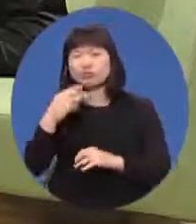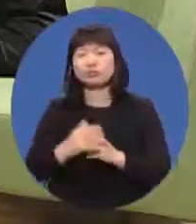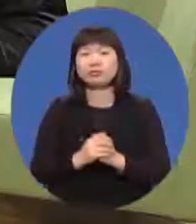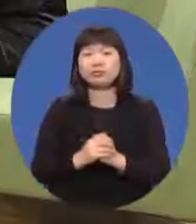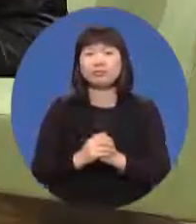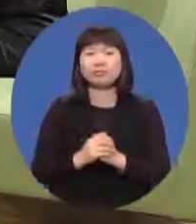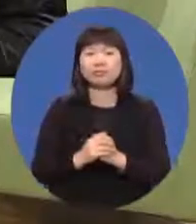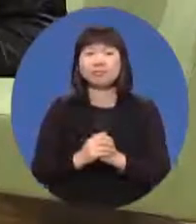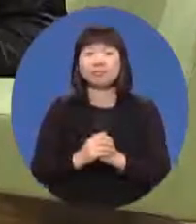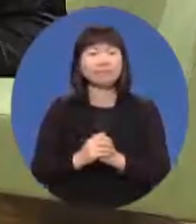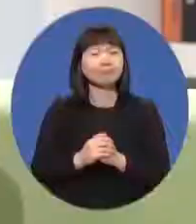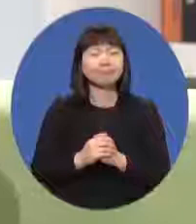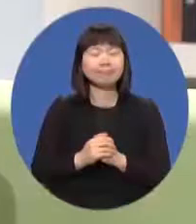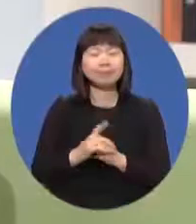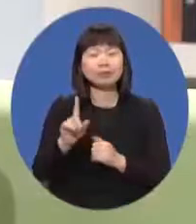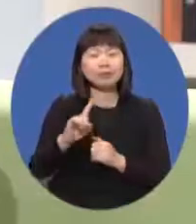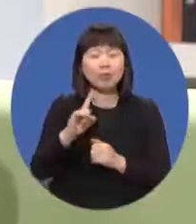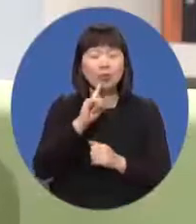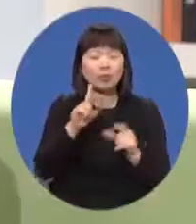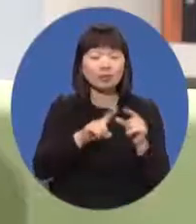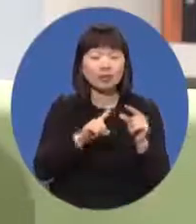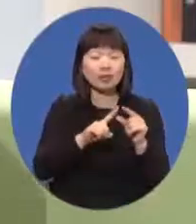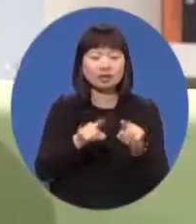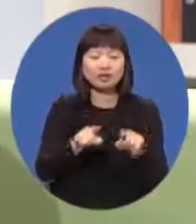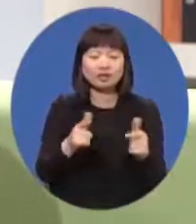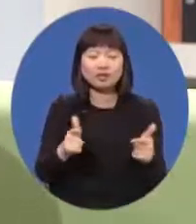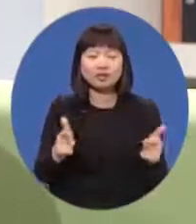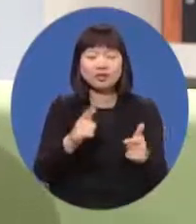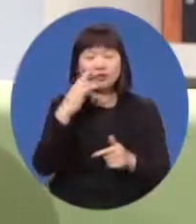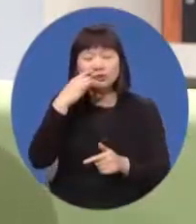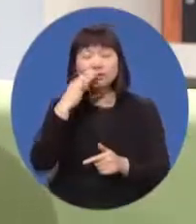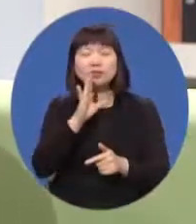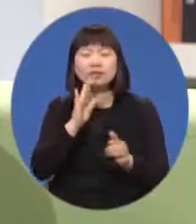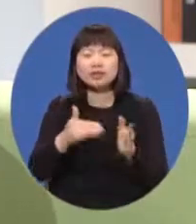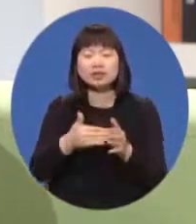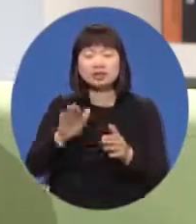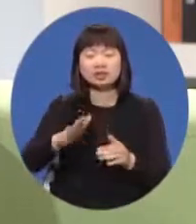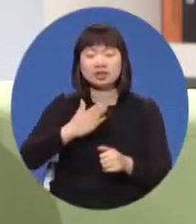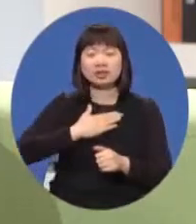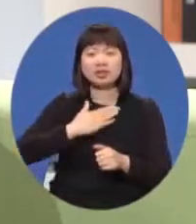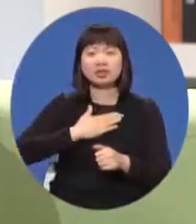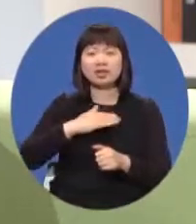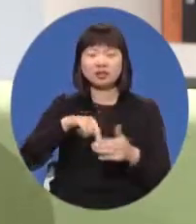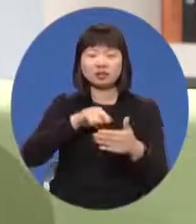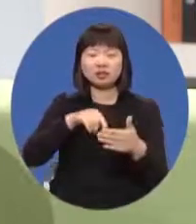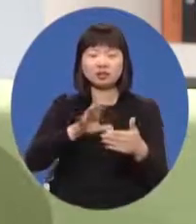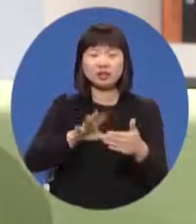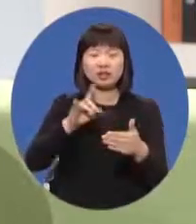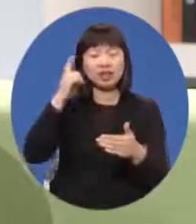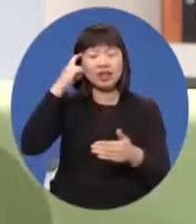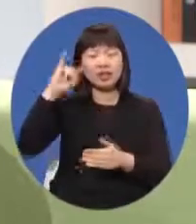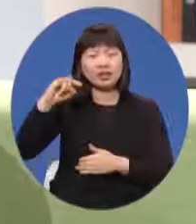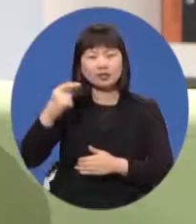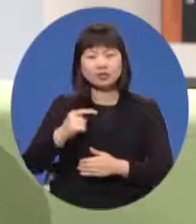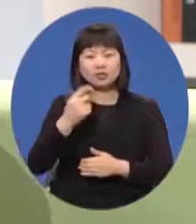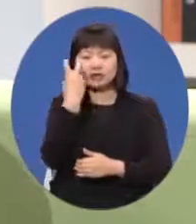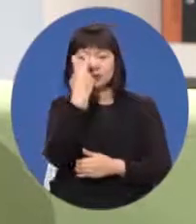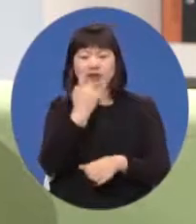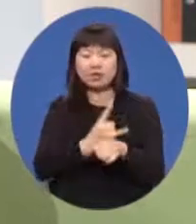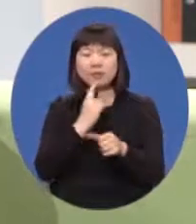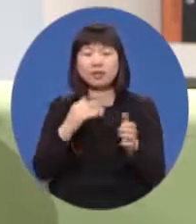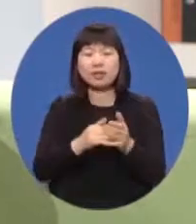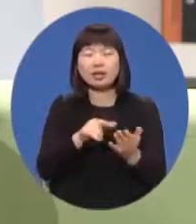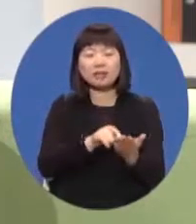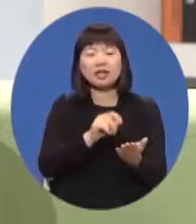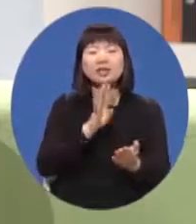네. 뭐 이런 그 언어나 이런 것들도 굉장히 궁금하지만 네. 사실 저희가 이 중에 이제 지능을 측정을 했어요. 만